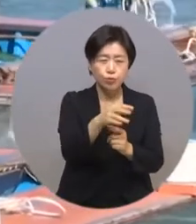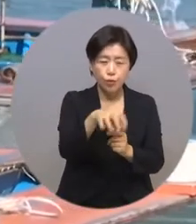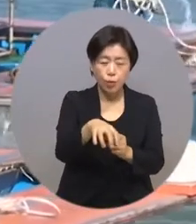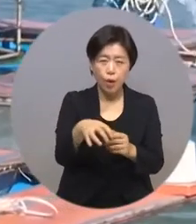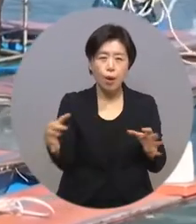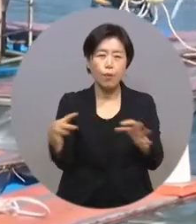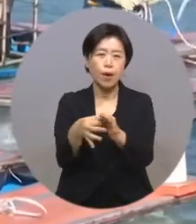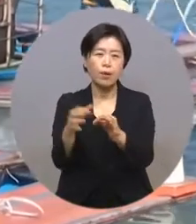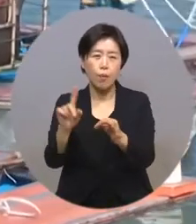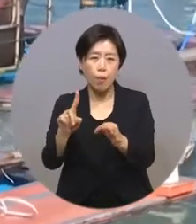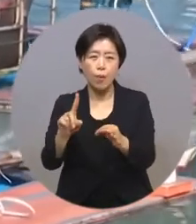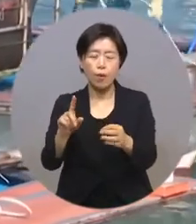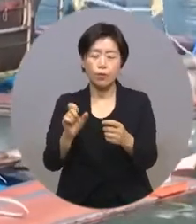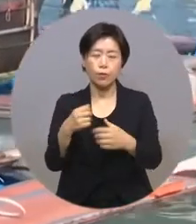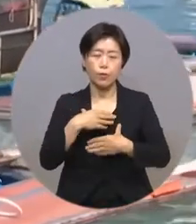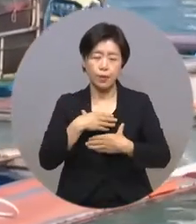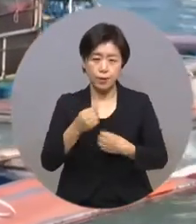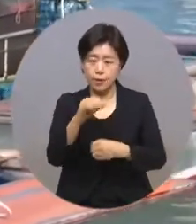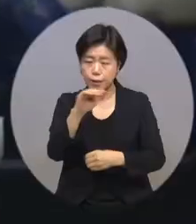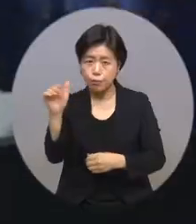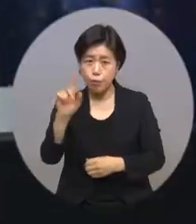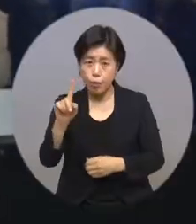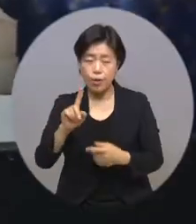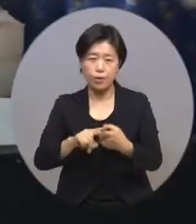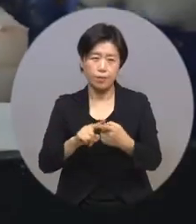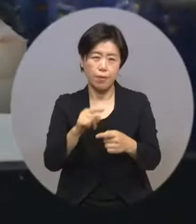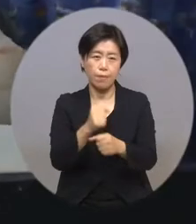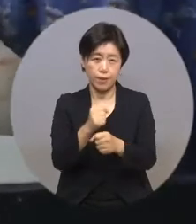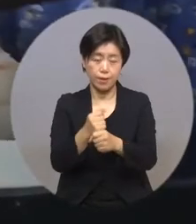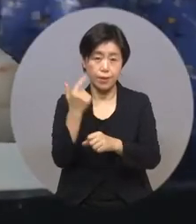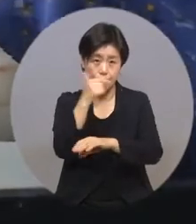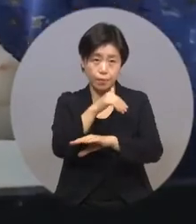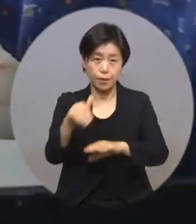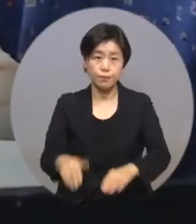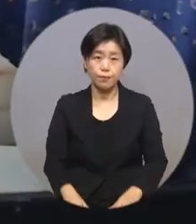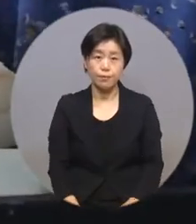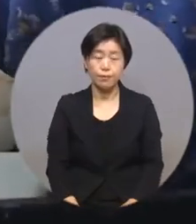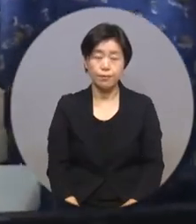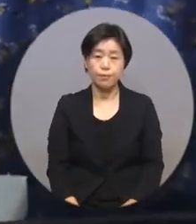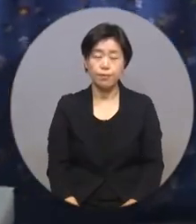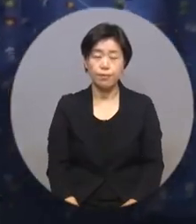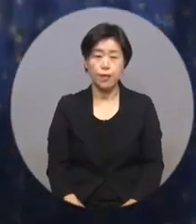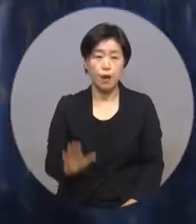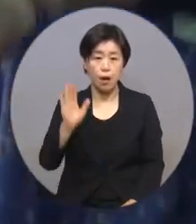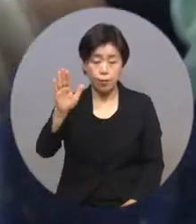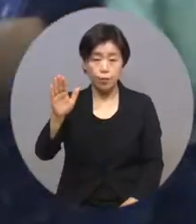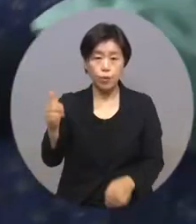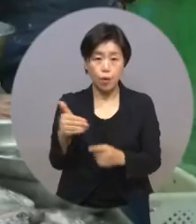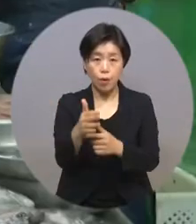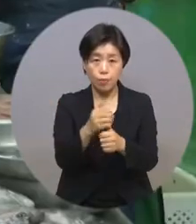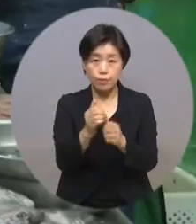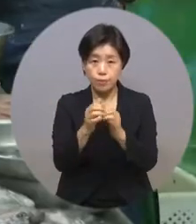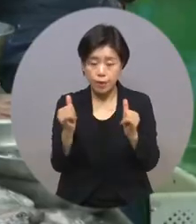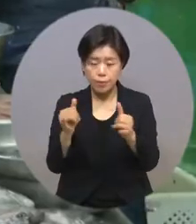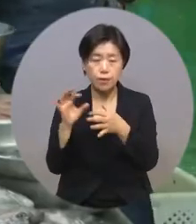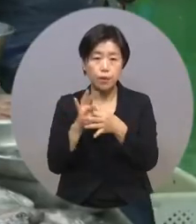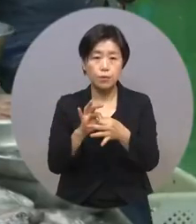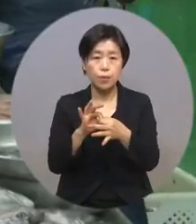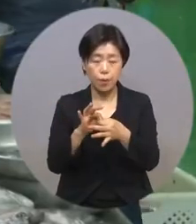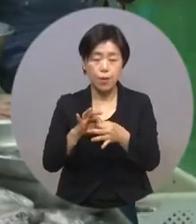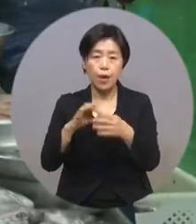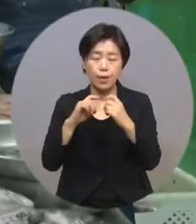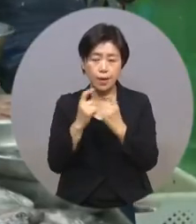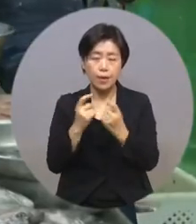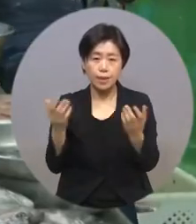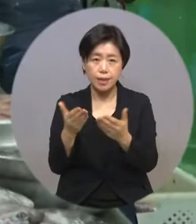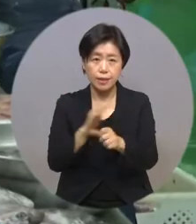간격 등 안전기준을 마련키로 했습니다. 전남도는 어업인이 지속적으로 수산업에 종사하는 기틀을 마련하기 위해